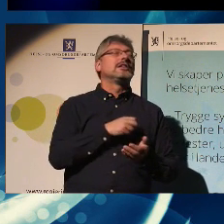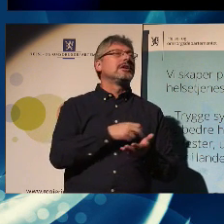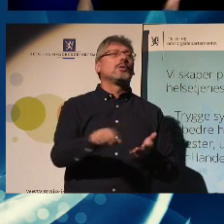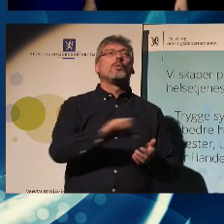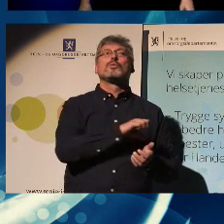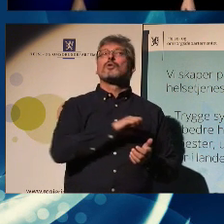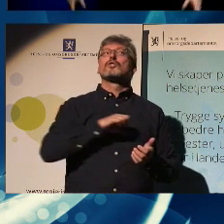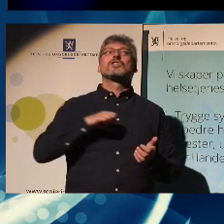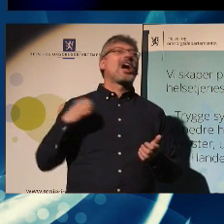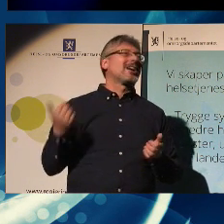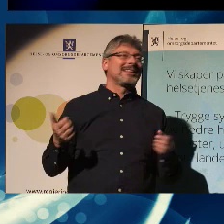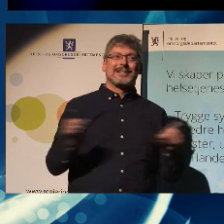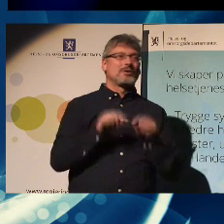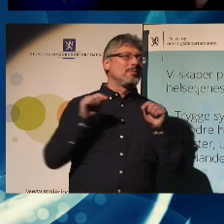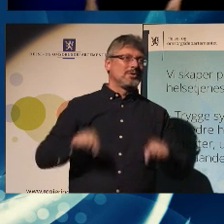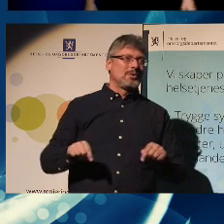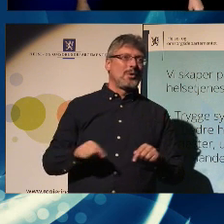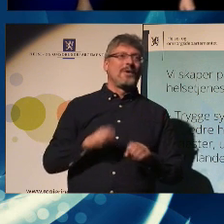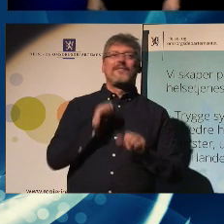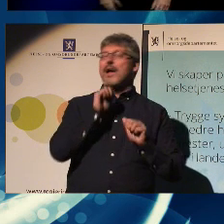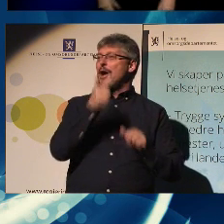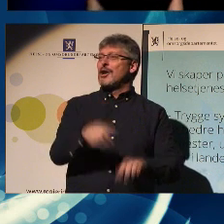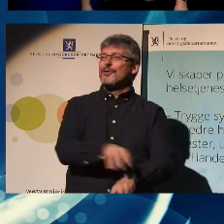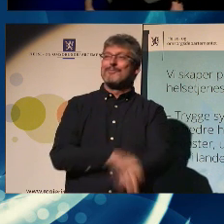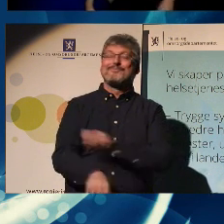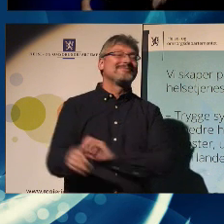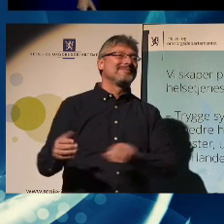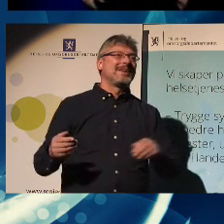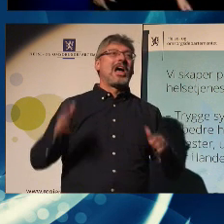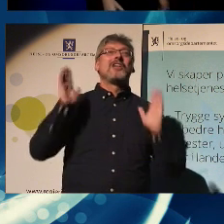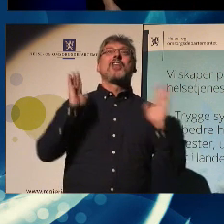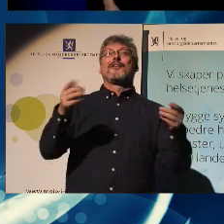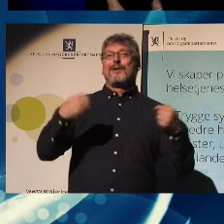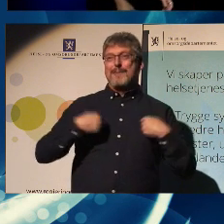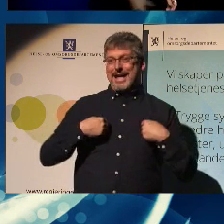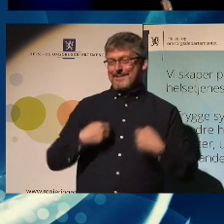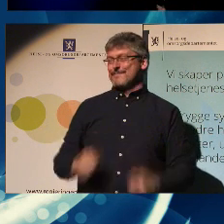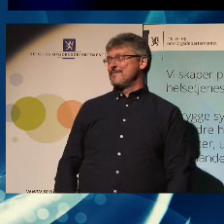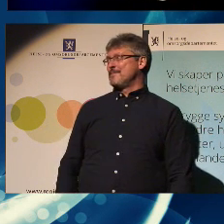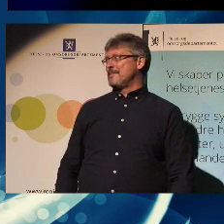akkurat I dag. Så vi må bare brette opp hendene. Takk for meg!